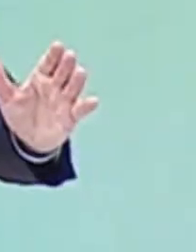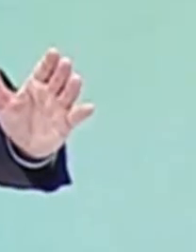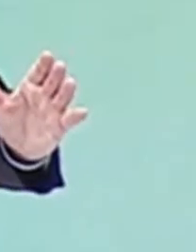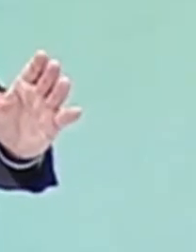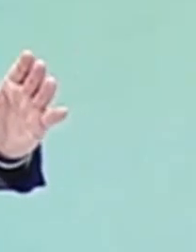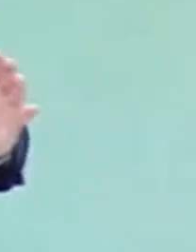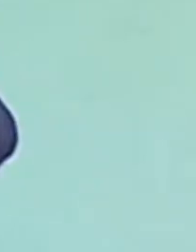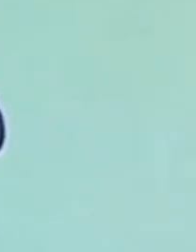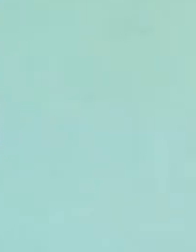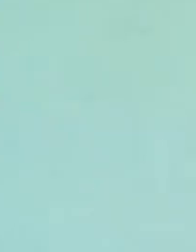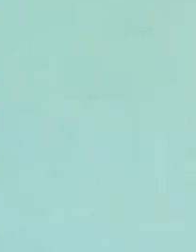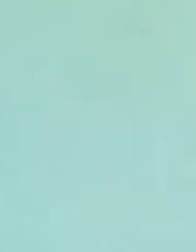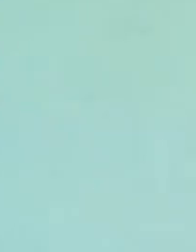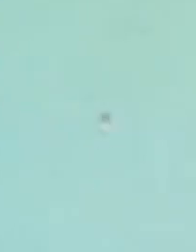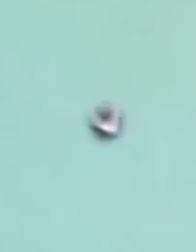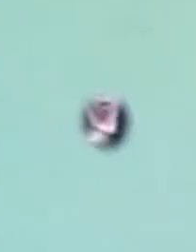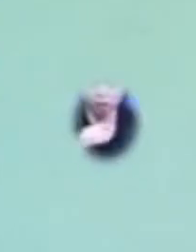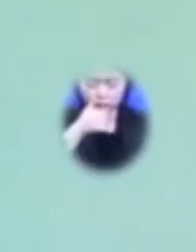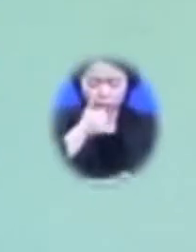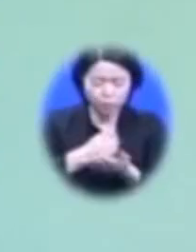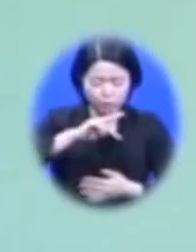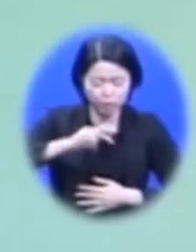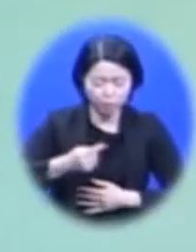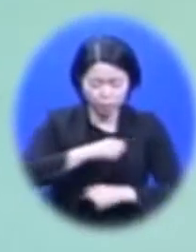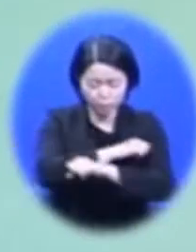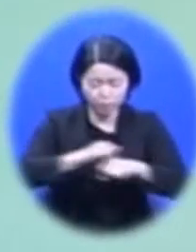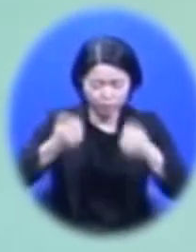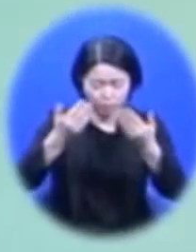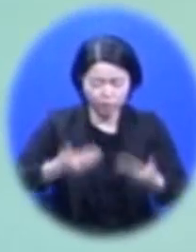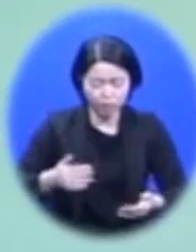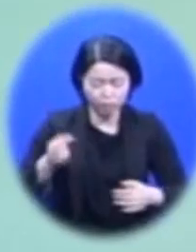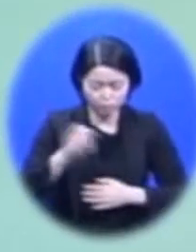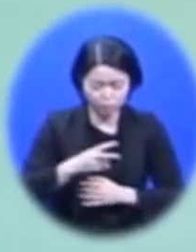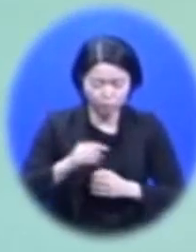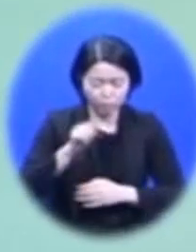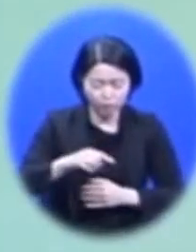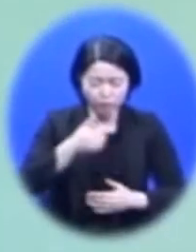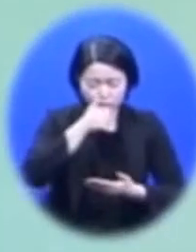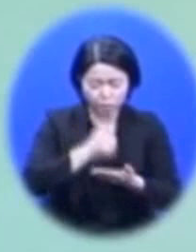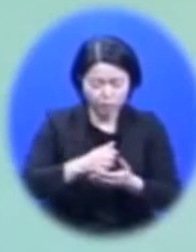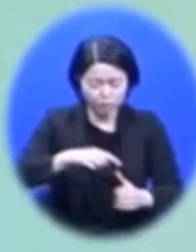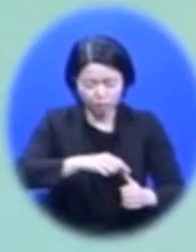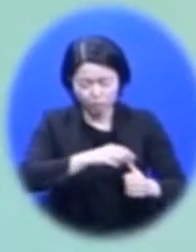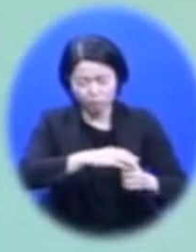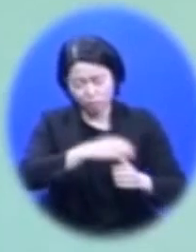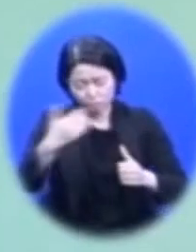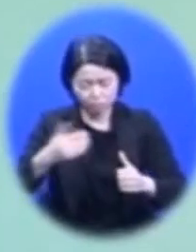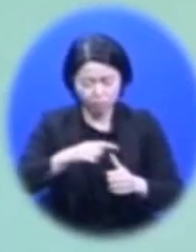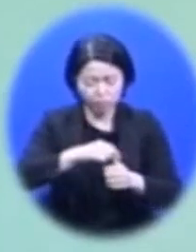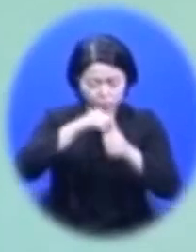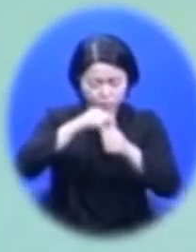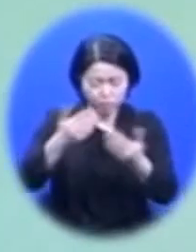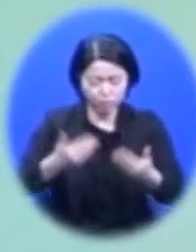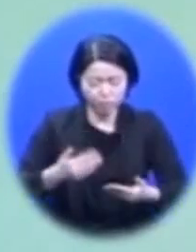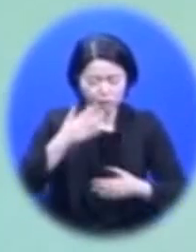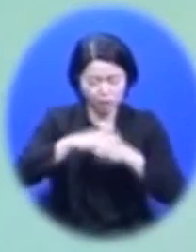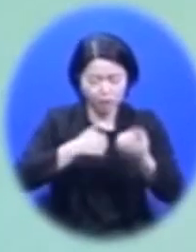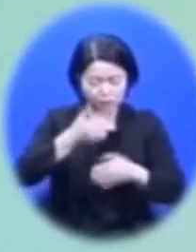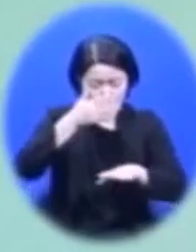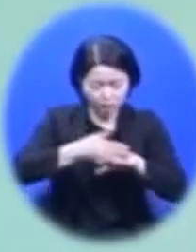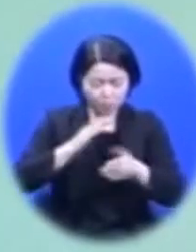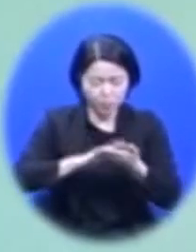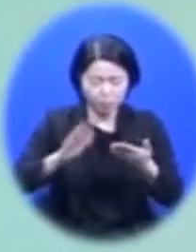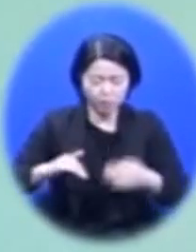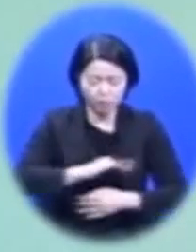하나님, 어떤 죄도 용서하시고 그리고 그 죄에서 우리를 건져주시는 주님 감사합니다.